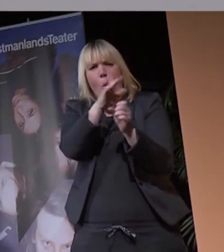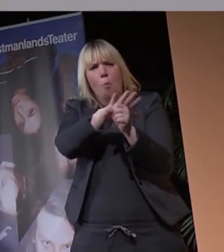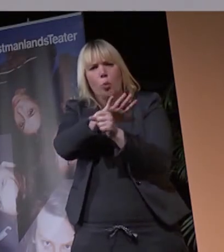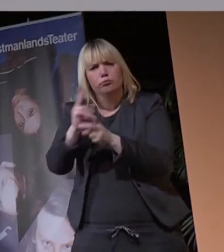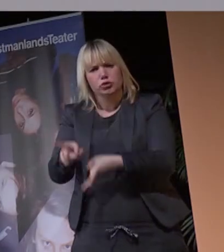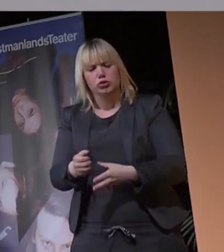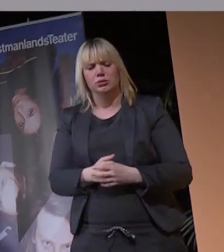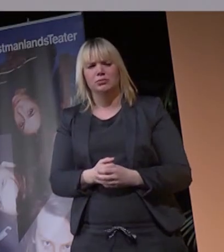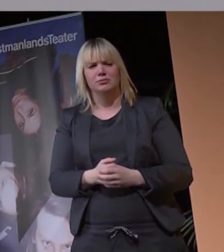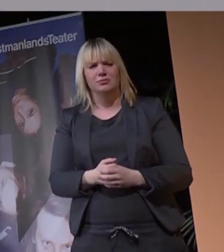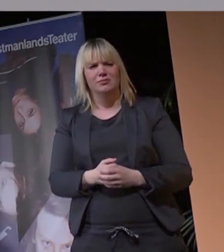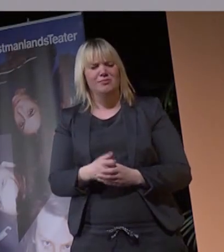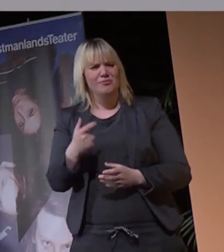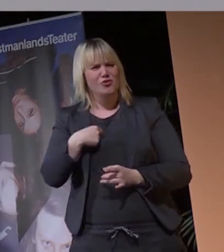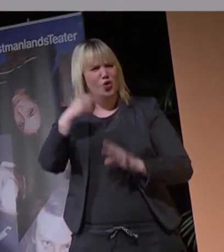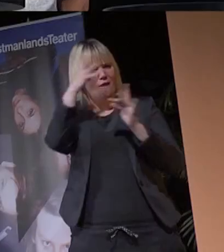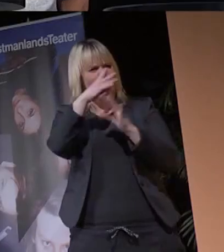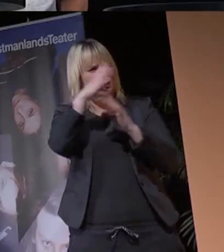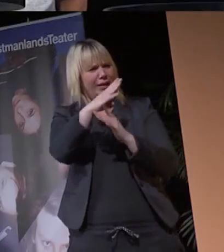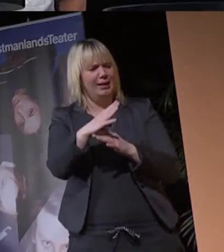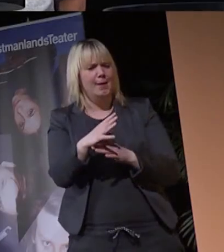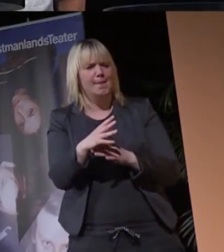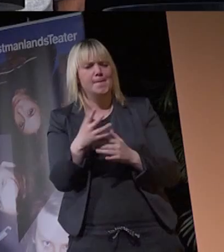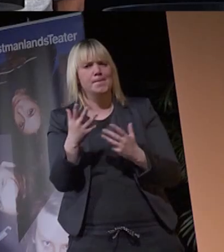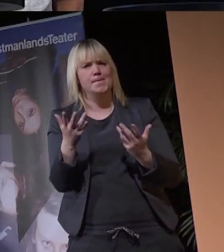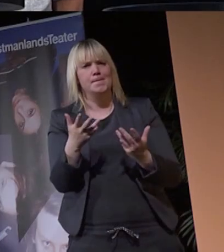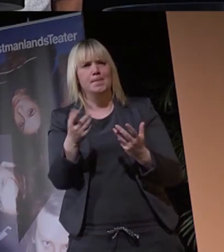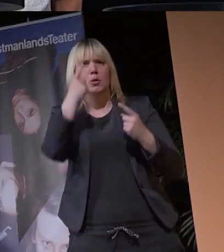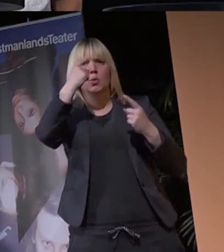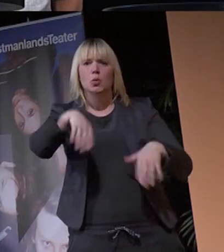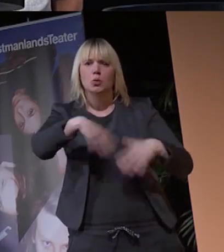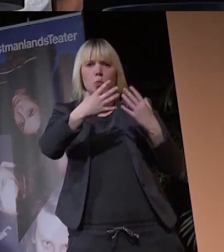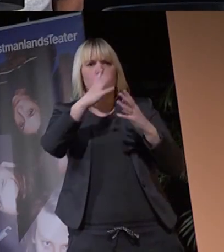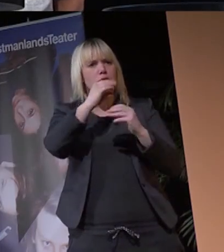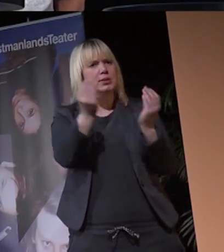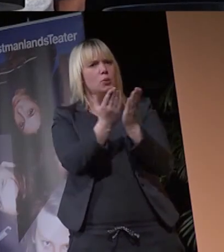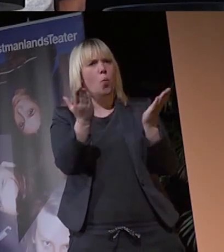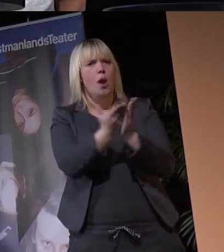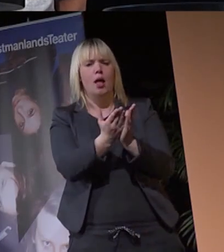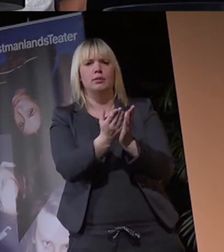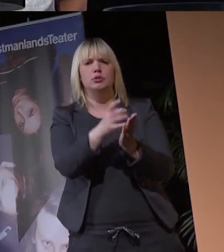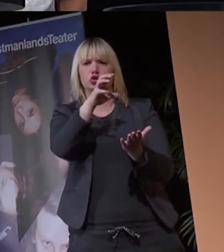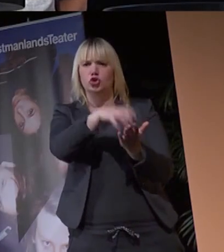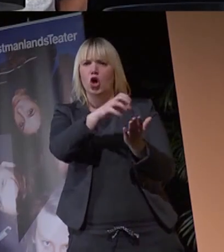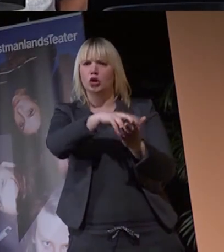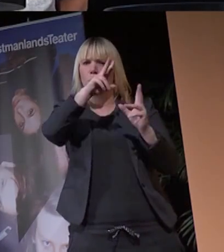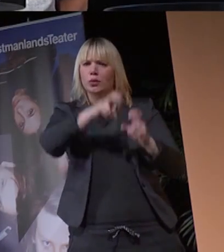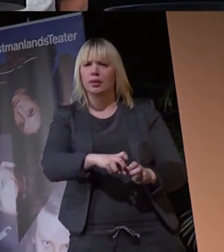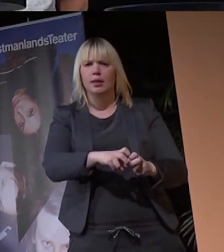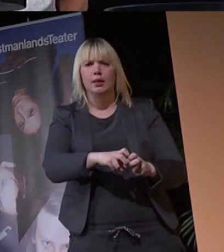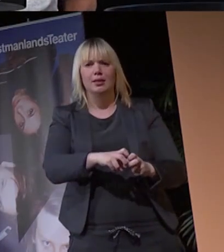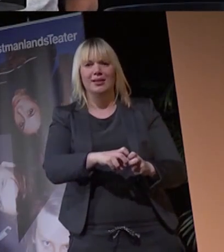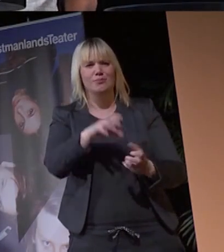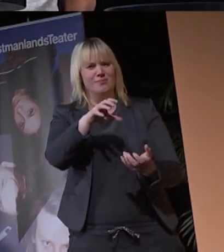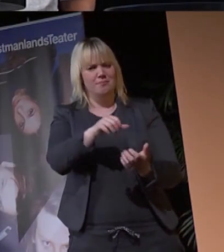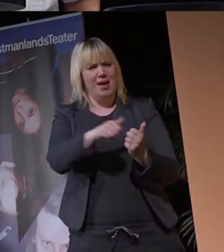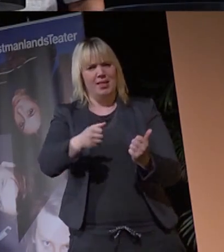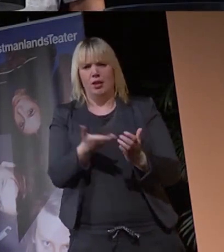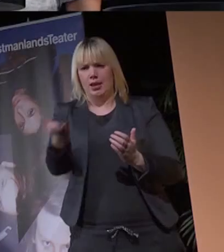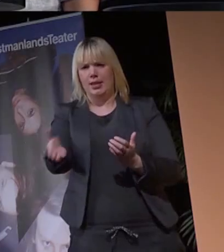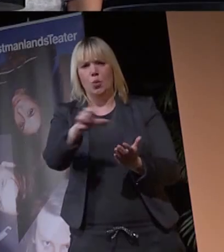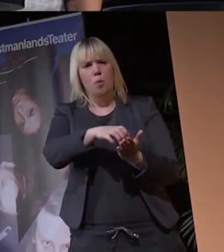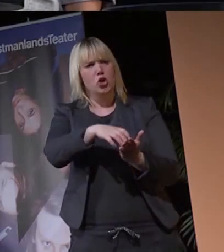jag undrar över, vad blir effekterna av just kultur- och musikskolan som en statlig utredning för någonting som ligger på kommunal nivå? Ja, eller hur?